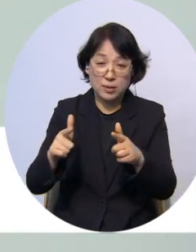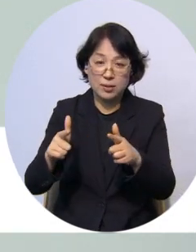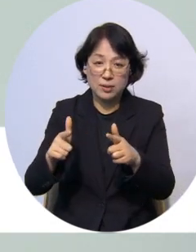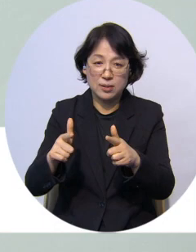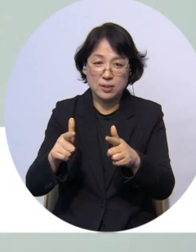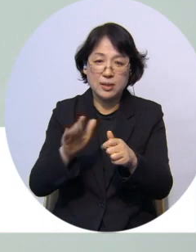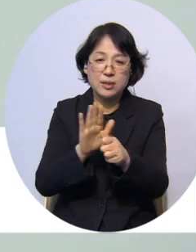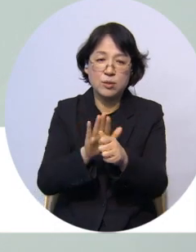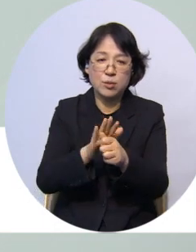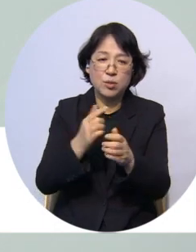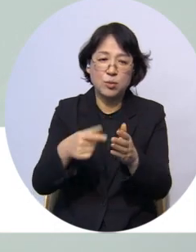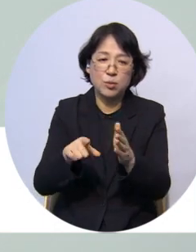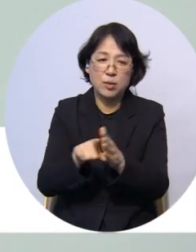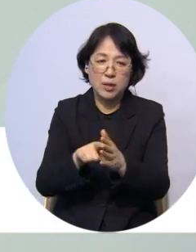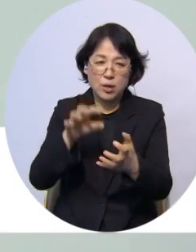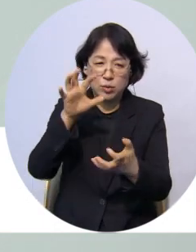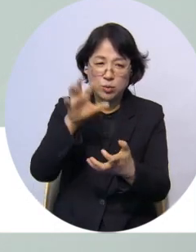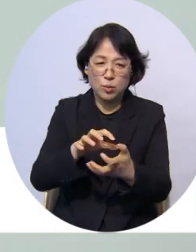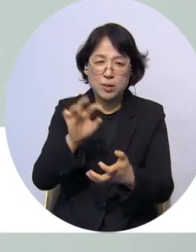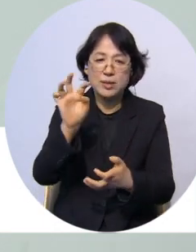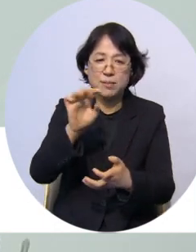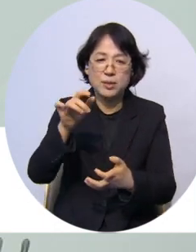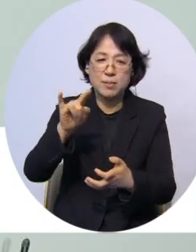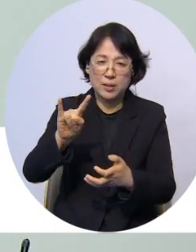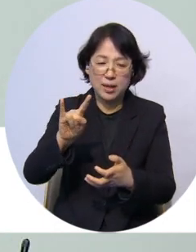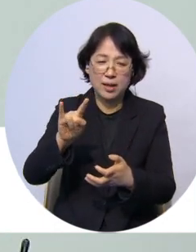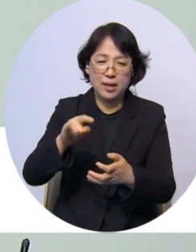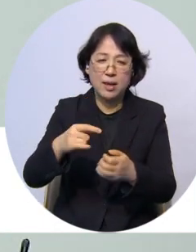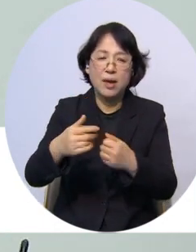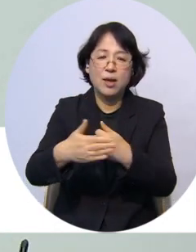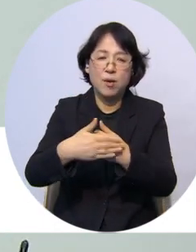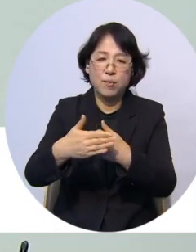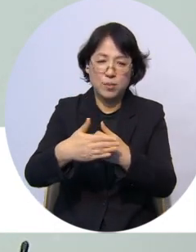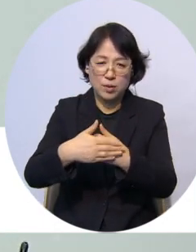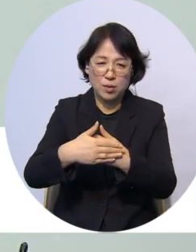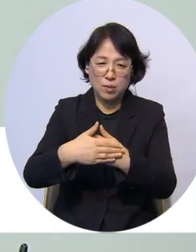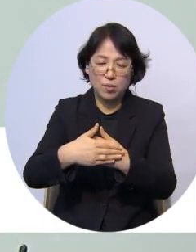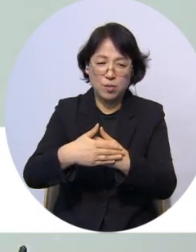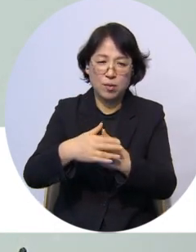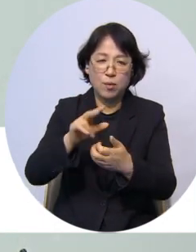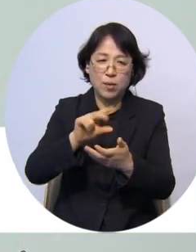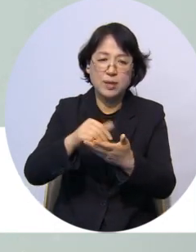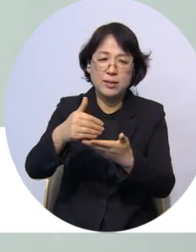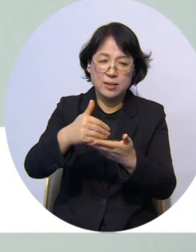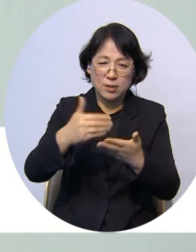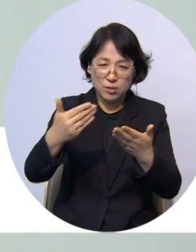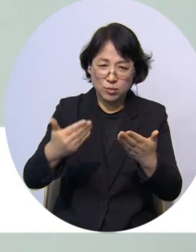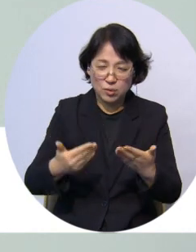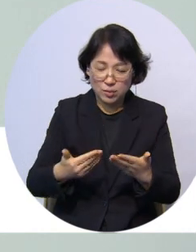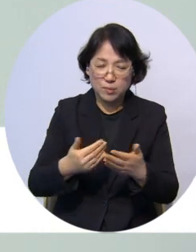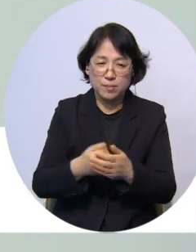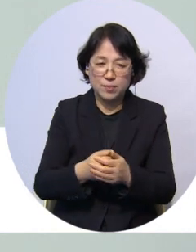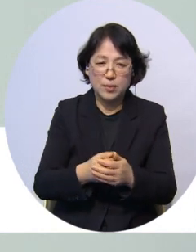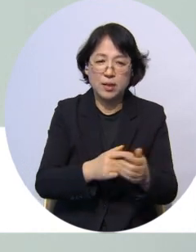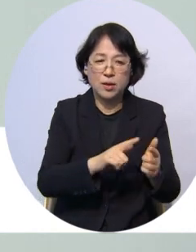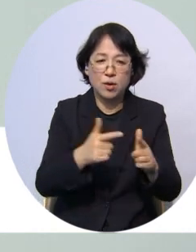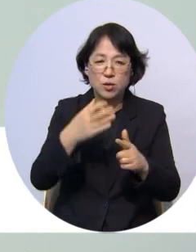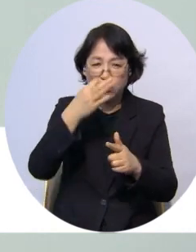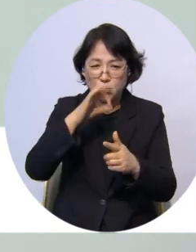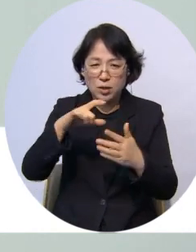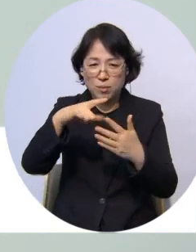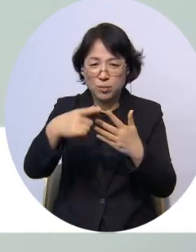총 30개의 협력과제를 제안해 주셨습니다 넓은 학교와 연기할 수 있는 다체롭고 유익한